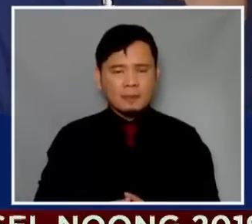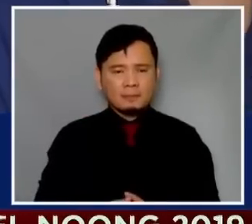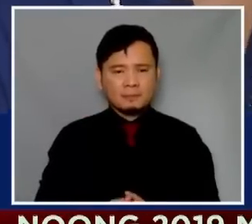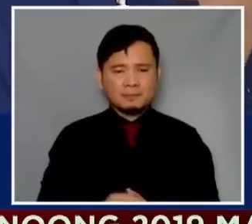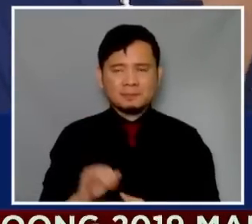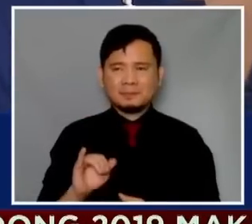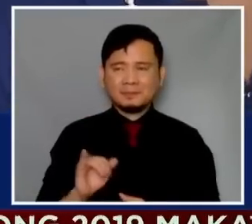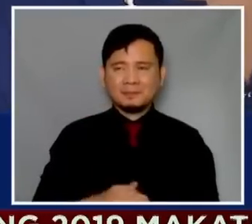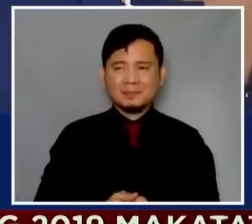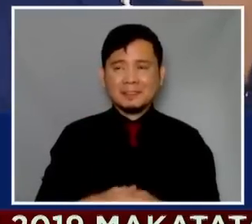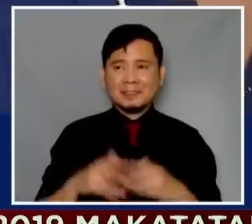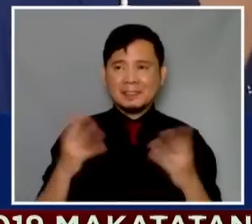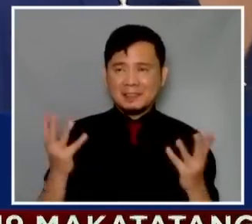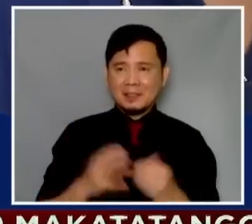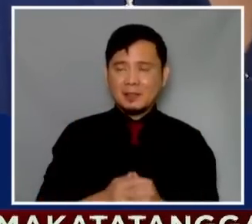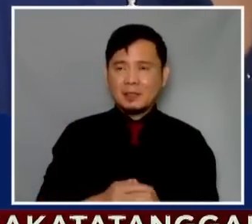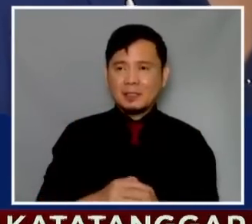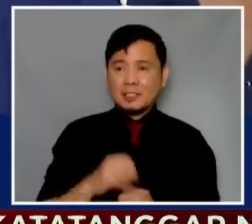Noong